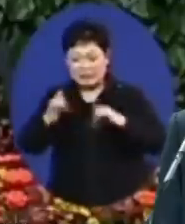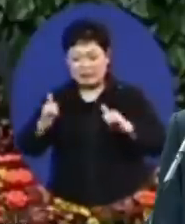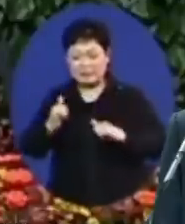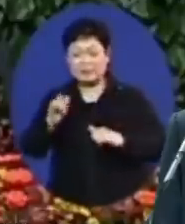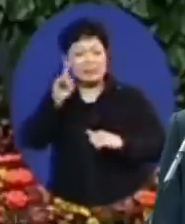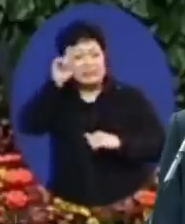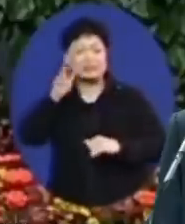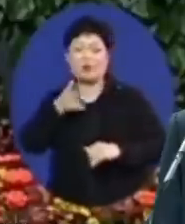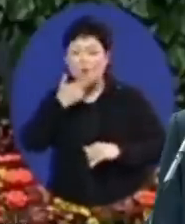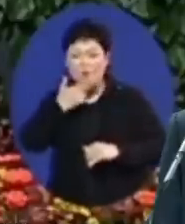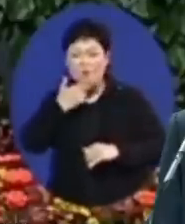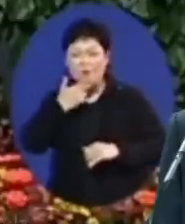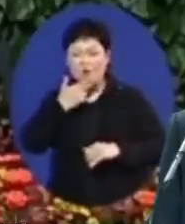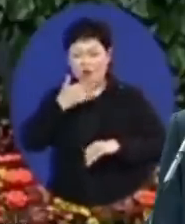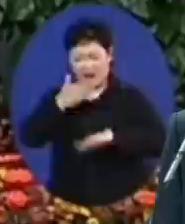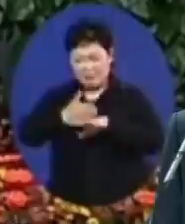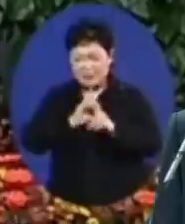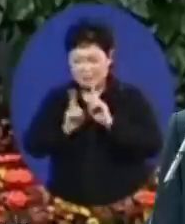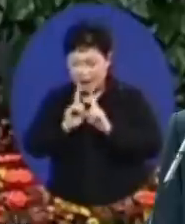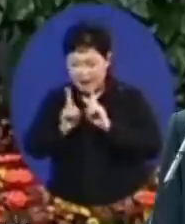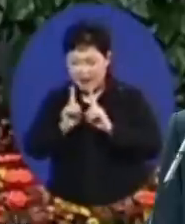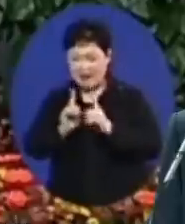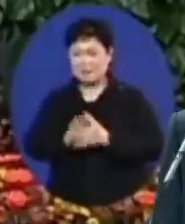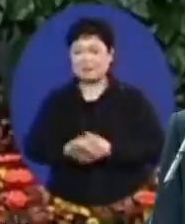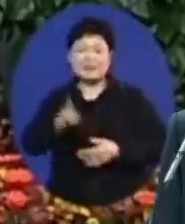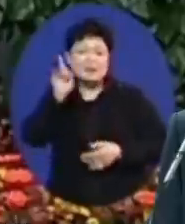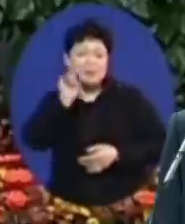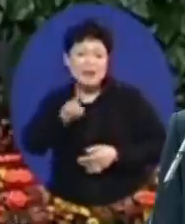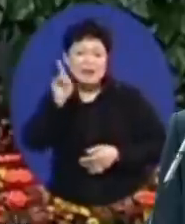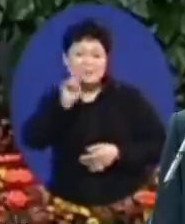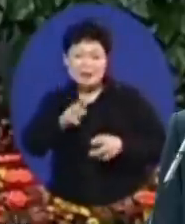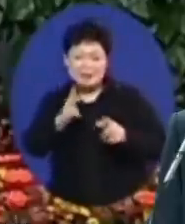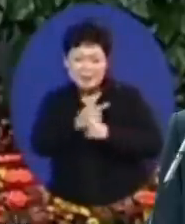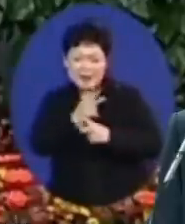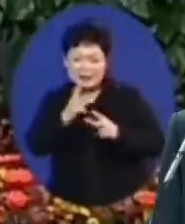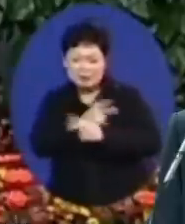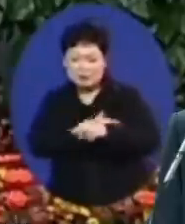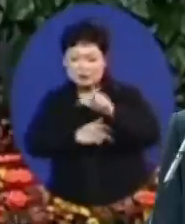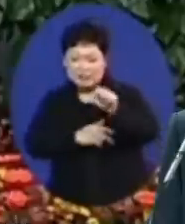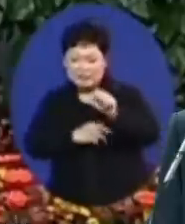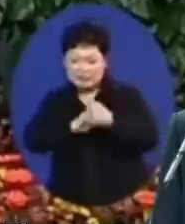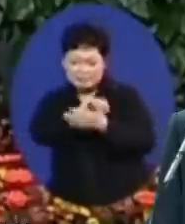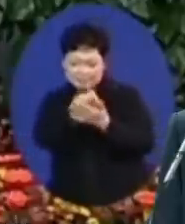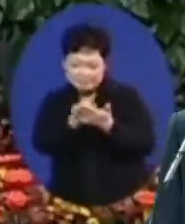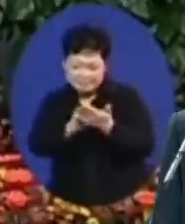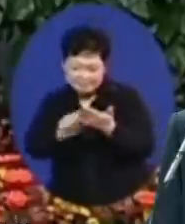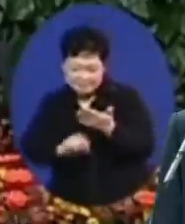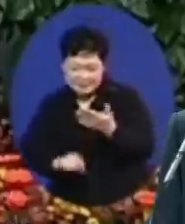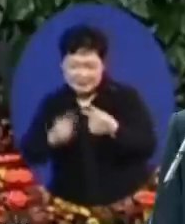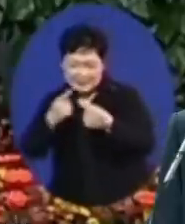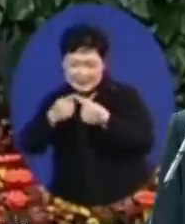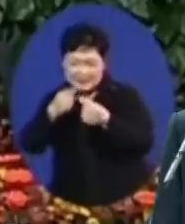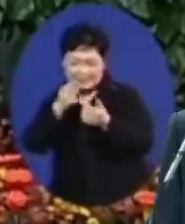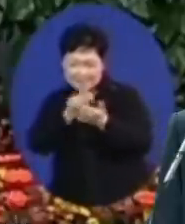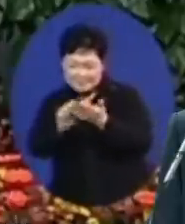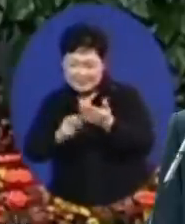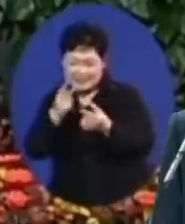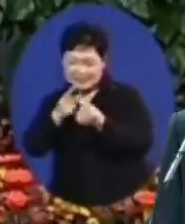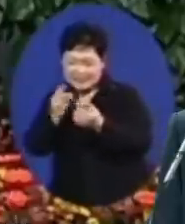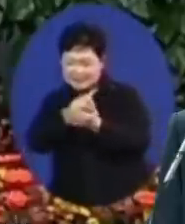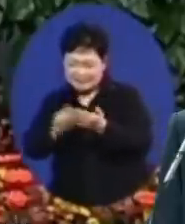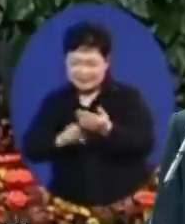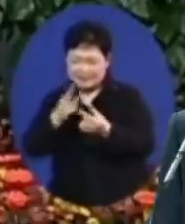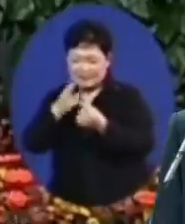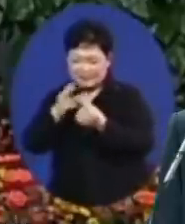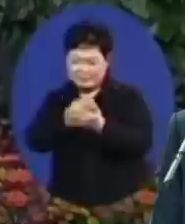그리고 감사하는 말을 매일 또는 매주 5개씩만 쓰면 그 사람은 그